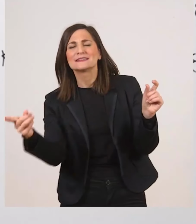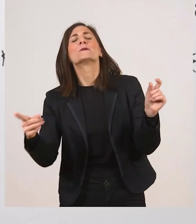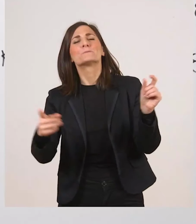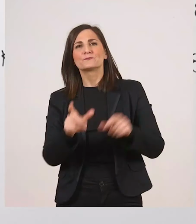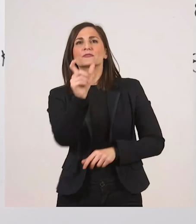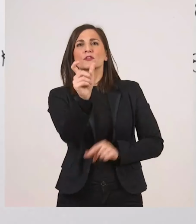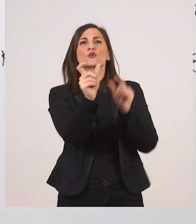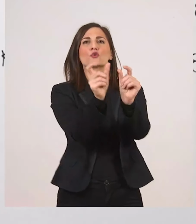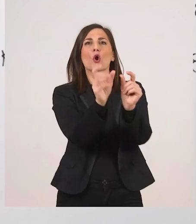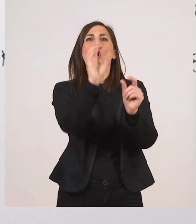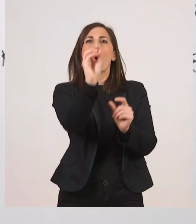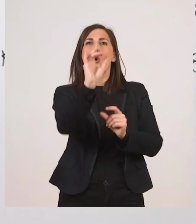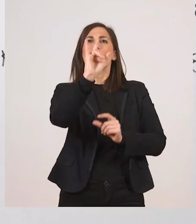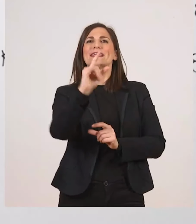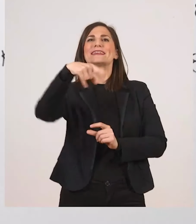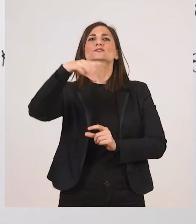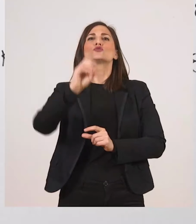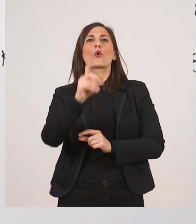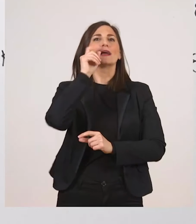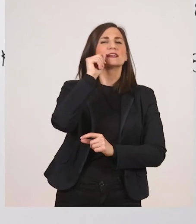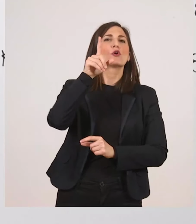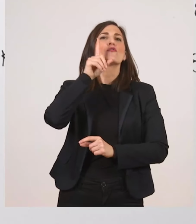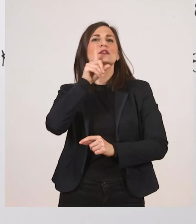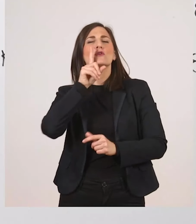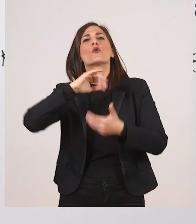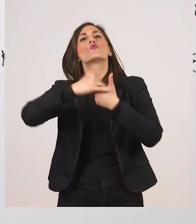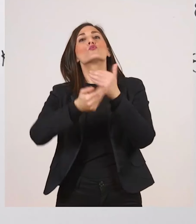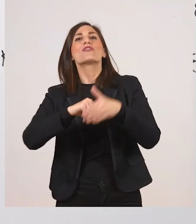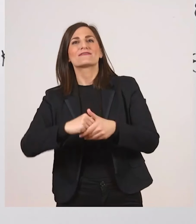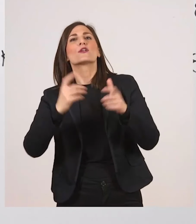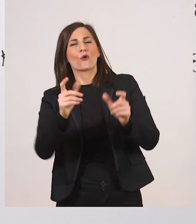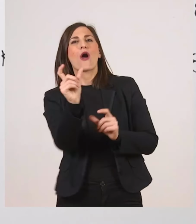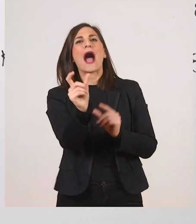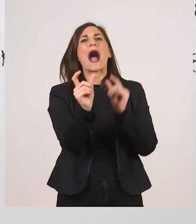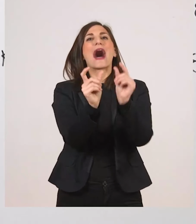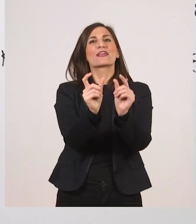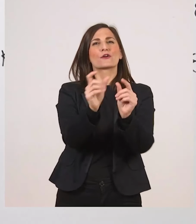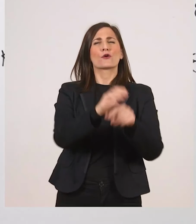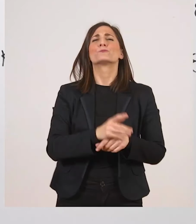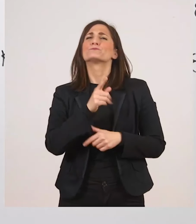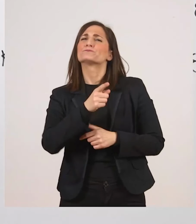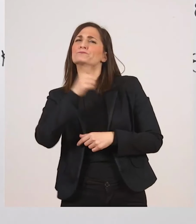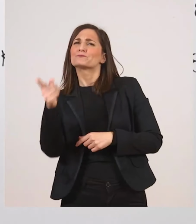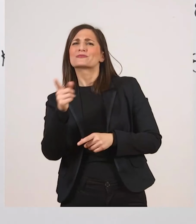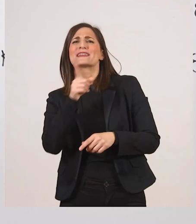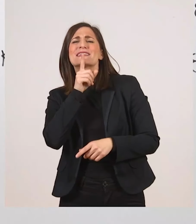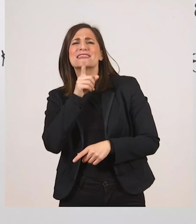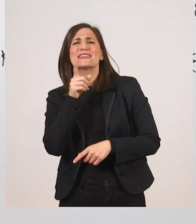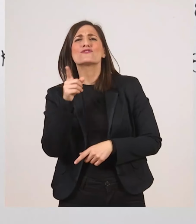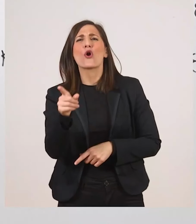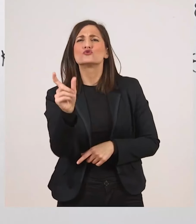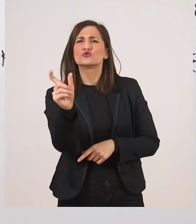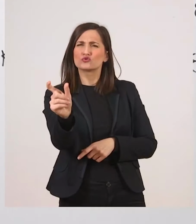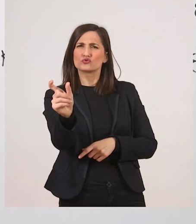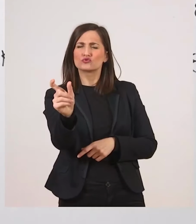Άρθρο. Ο ή το σε τρία γέννη. Πολύ ωραία. Άρθρο. Και αυτή εδώ.